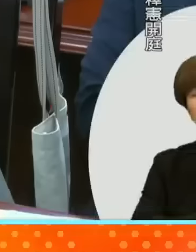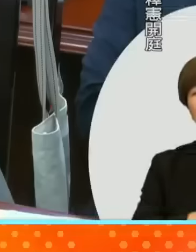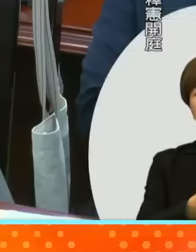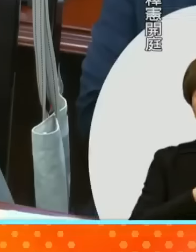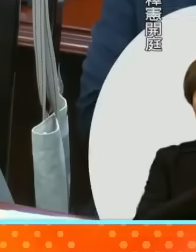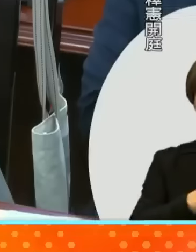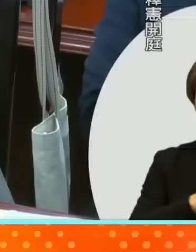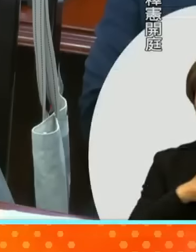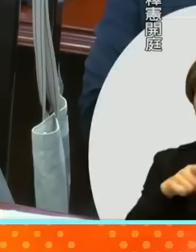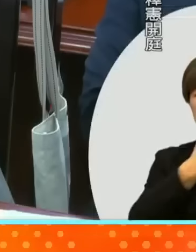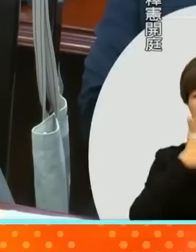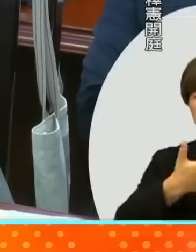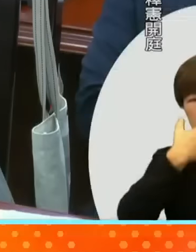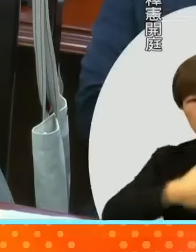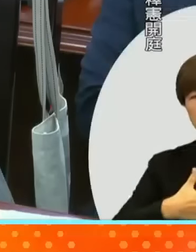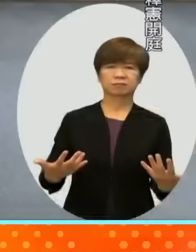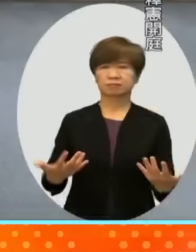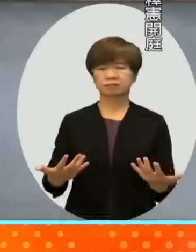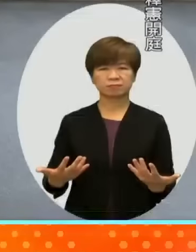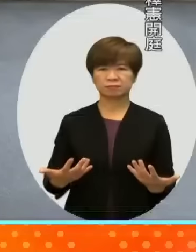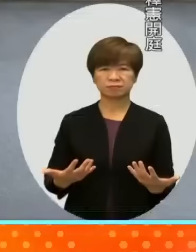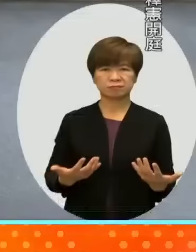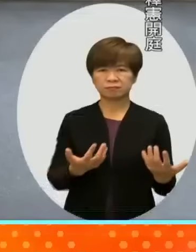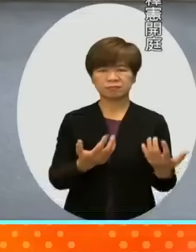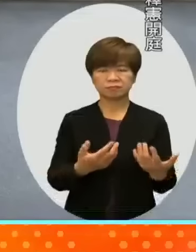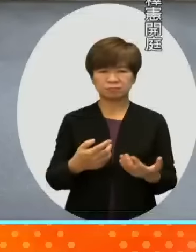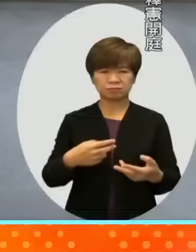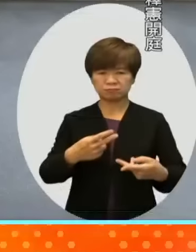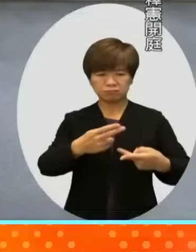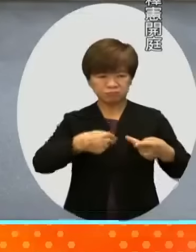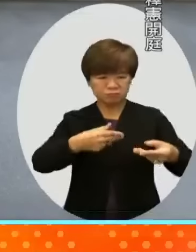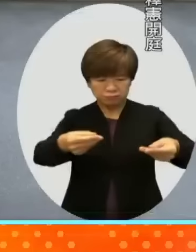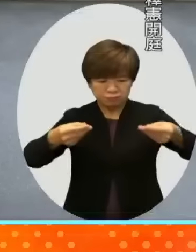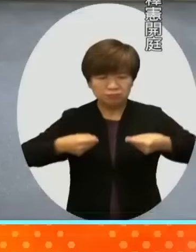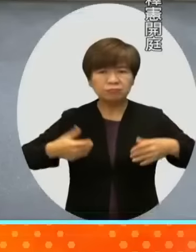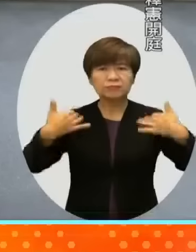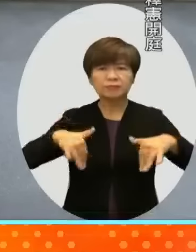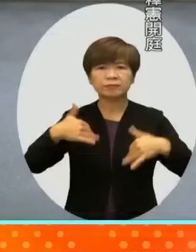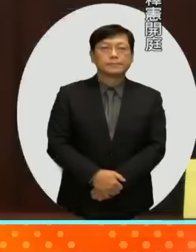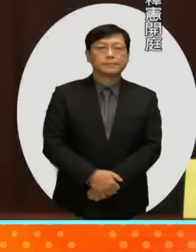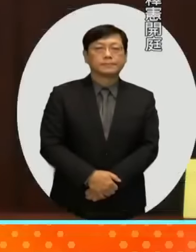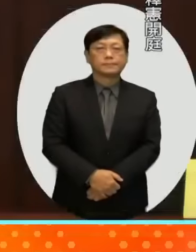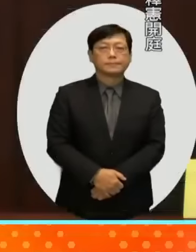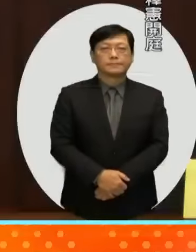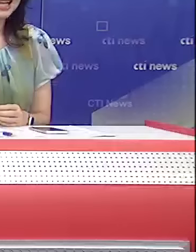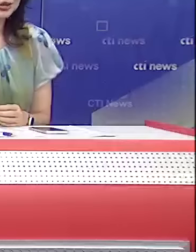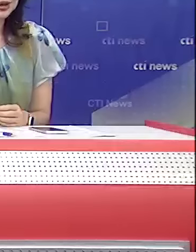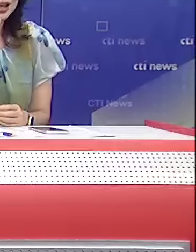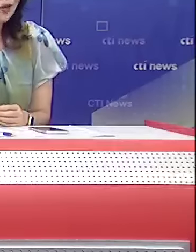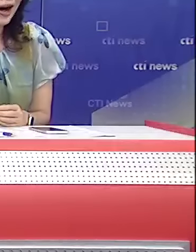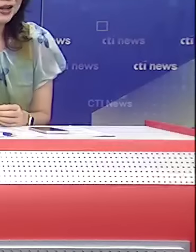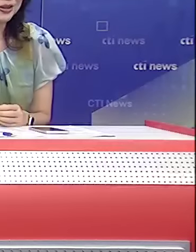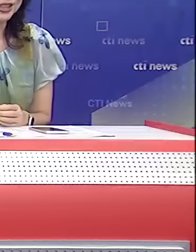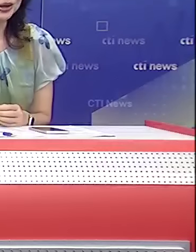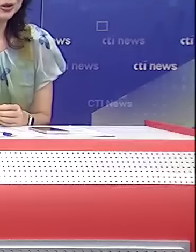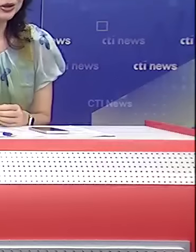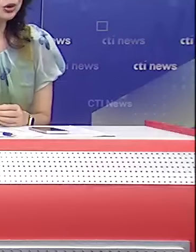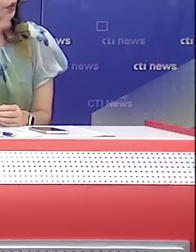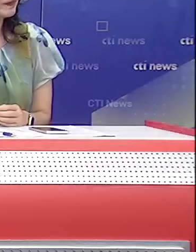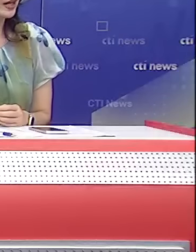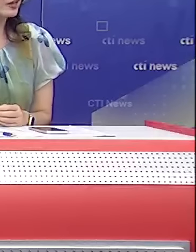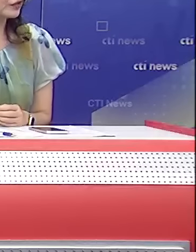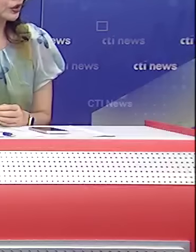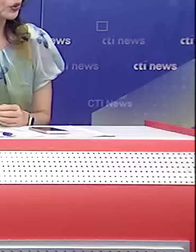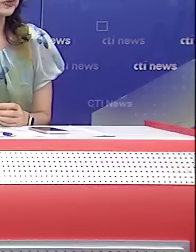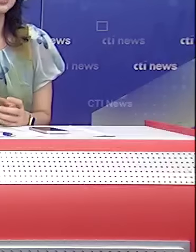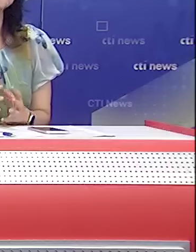之后我就接受，那我当然会觉得，我当然能够感受得到韩冰的愤怒。其实他刚刚所有的话语里头就是